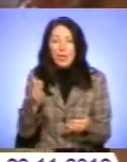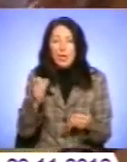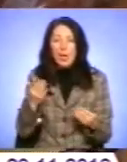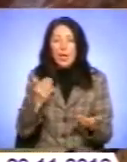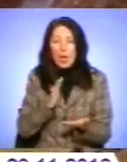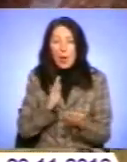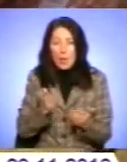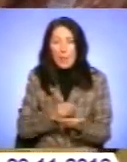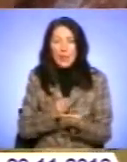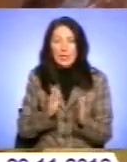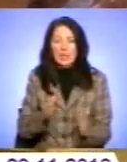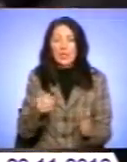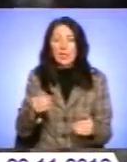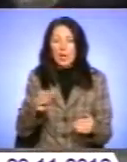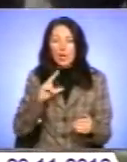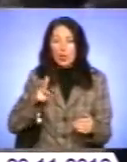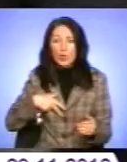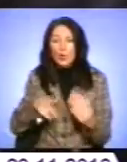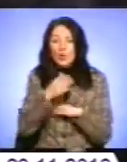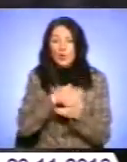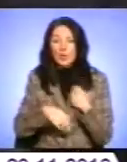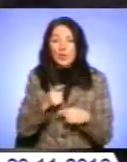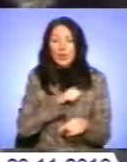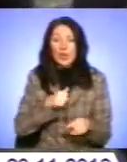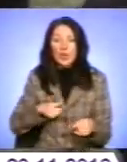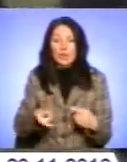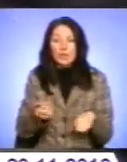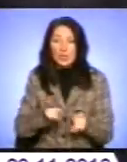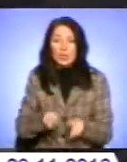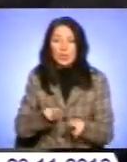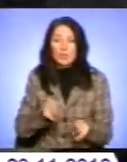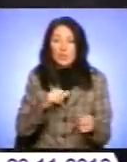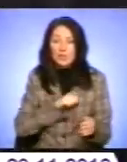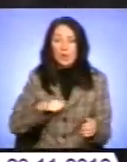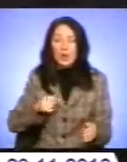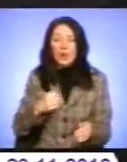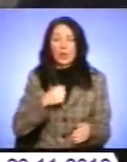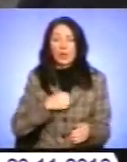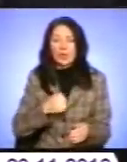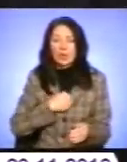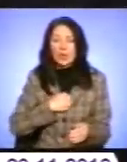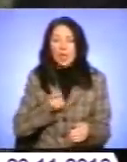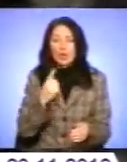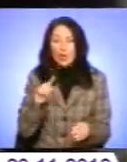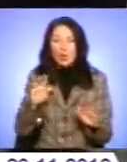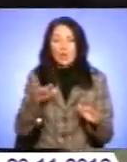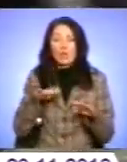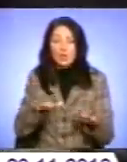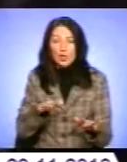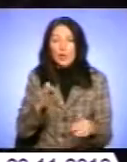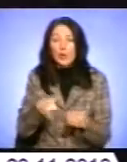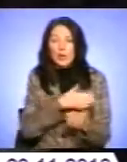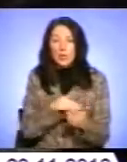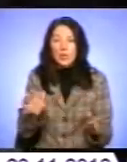тепер залишилася без опіки. Гірко і прикро, що один вчинок назавжди перекреслив долю не лише підозрюваного та загиблої, а й